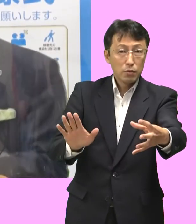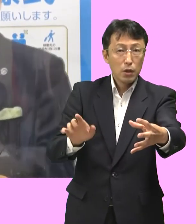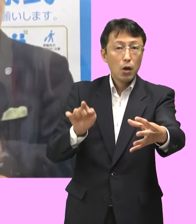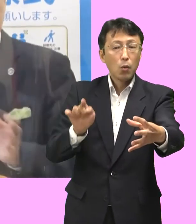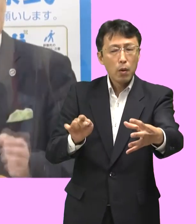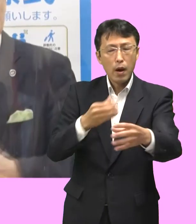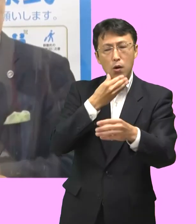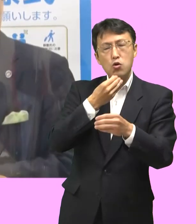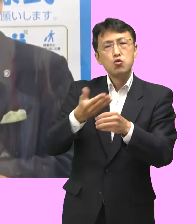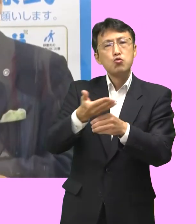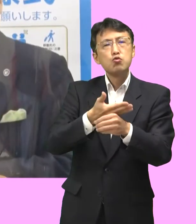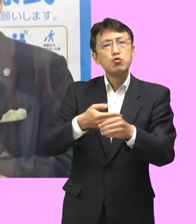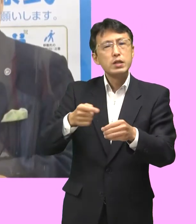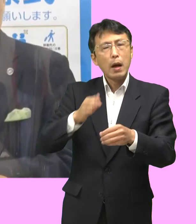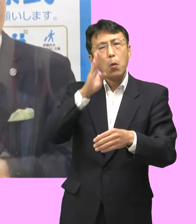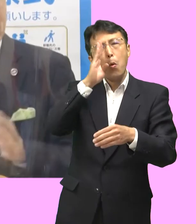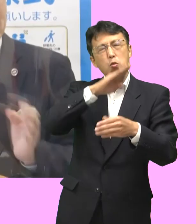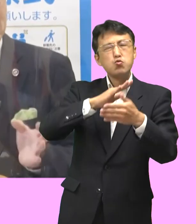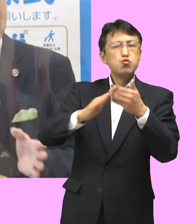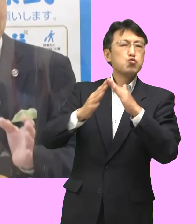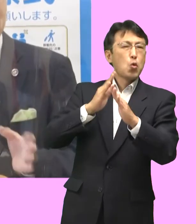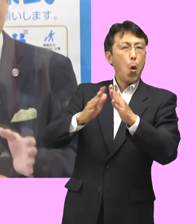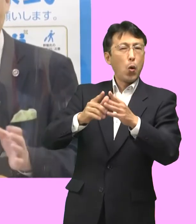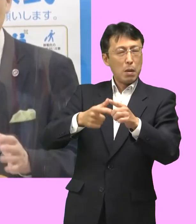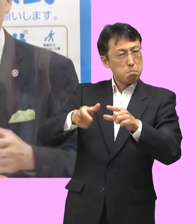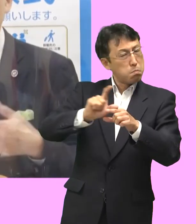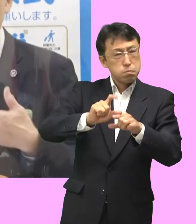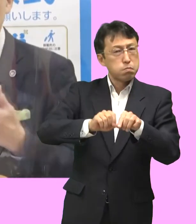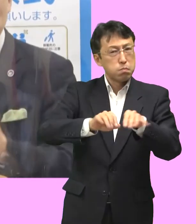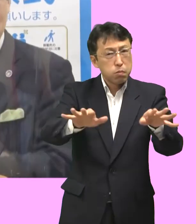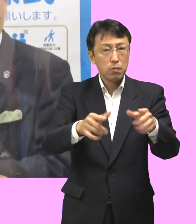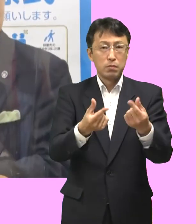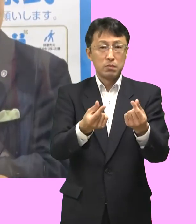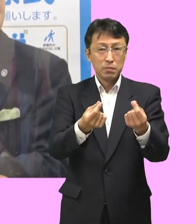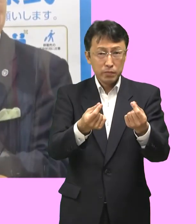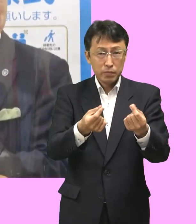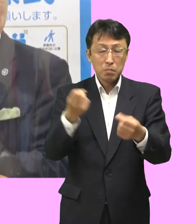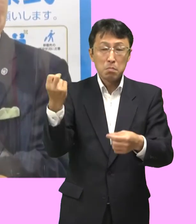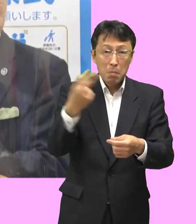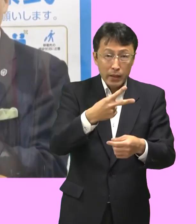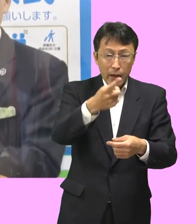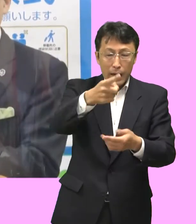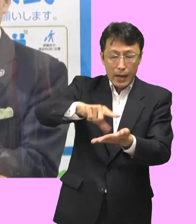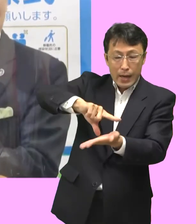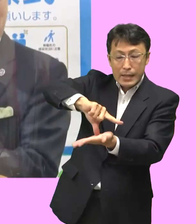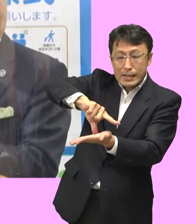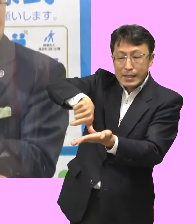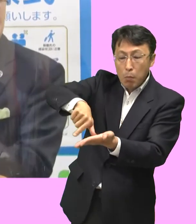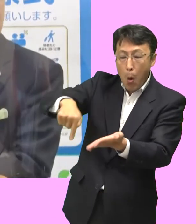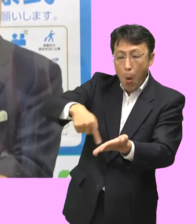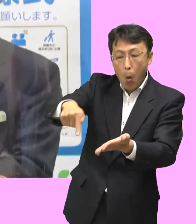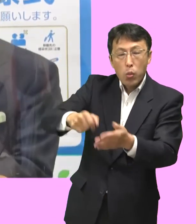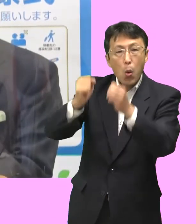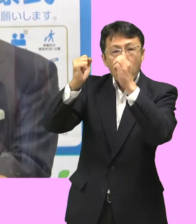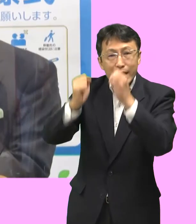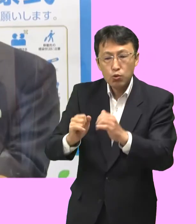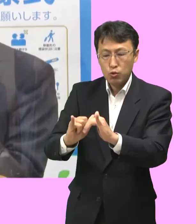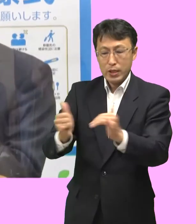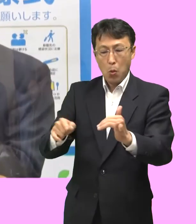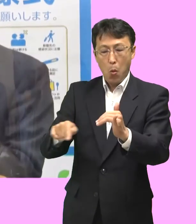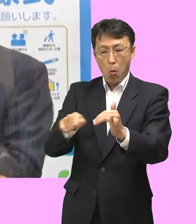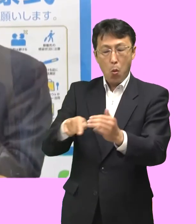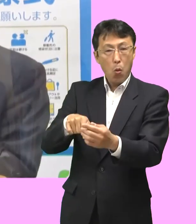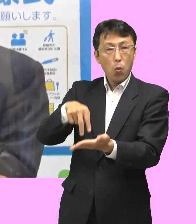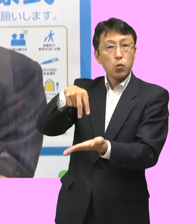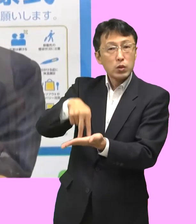に置かれた地域からすればまさに自分のところにそういう人が嫌がるものがあるということですから、当